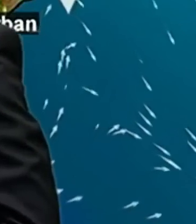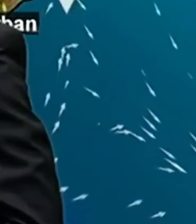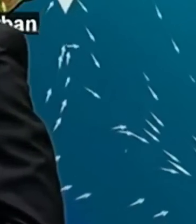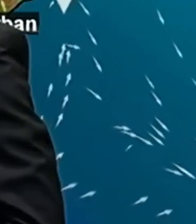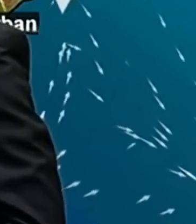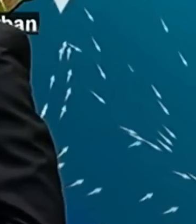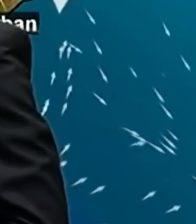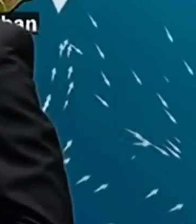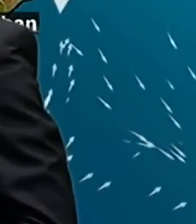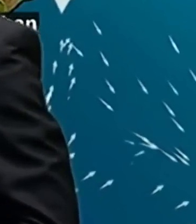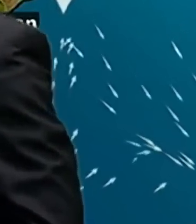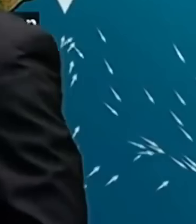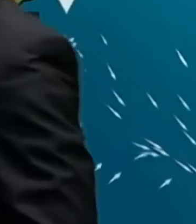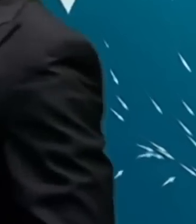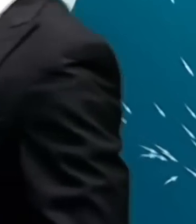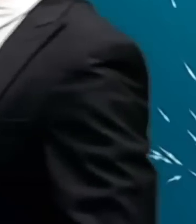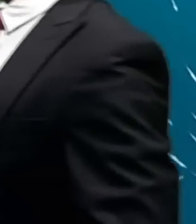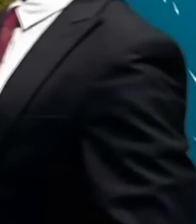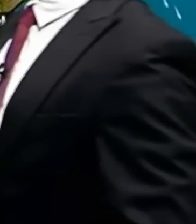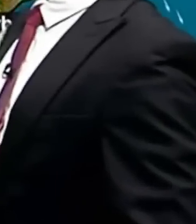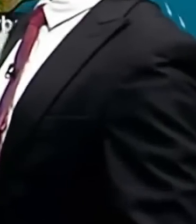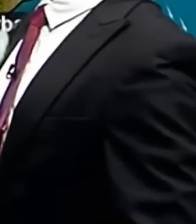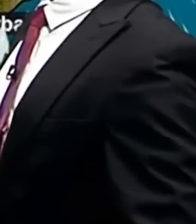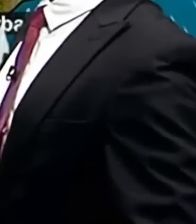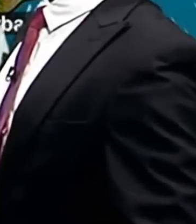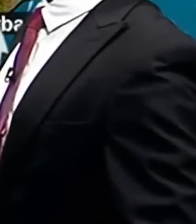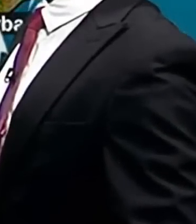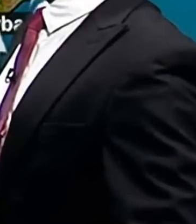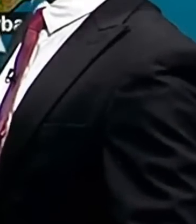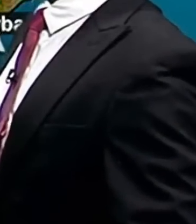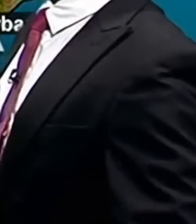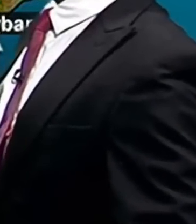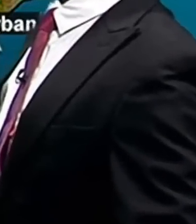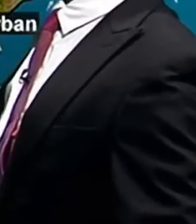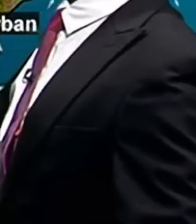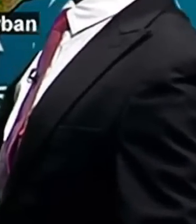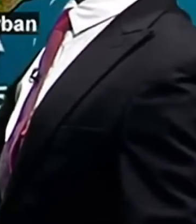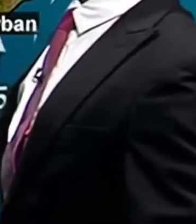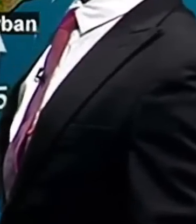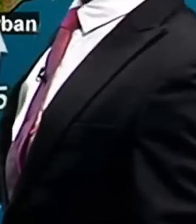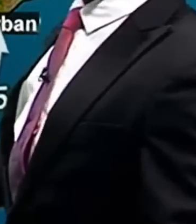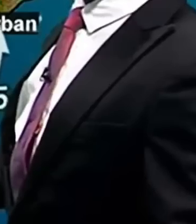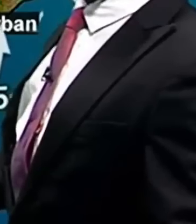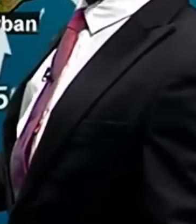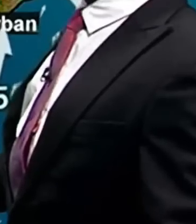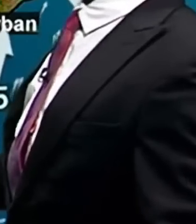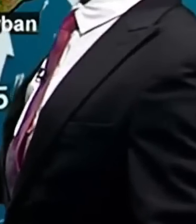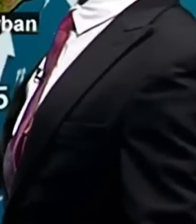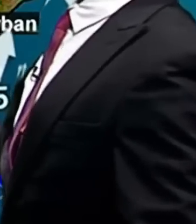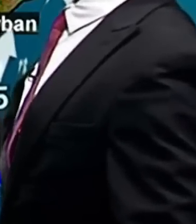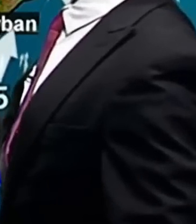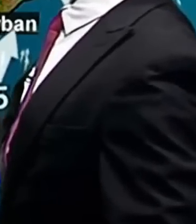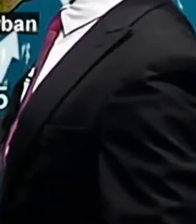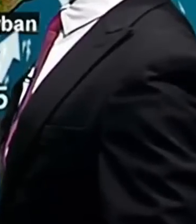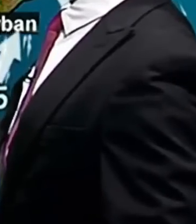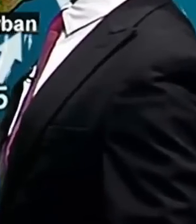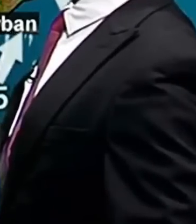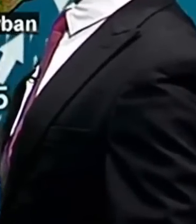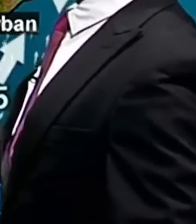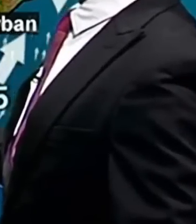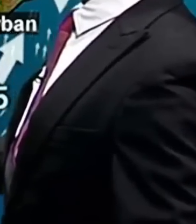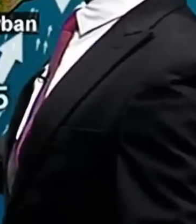a wa tlabe go atlakile di kgona go tša lephotho la moya o montši le lo tlabege le kitime ka dikilomitara tše 30 go ya go tše 35 ka iri le tla ba le rotogela